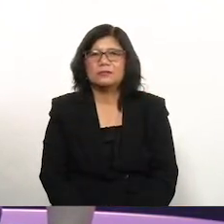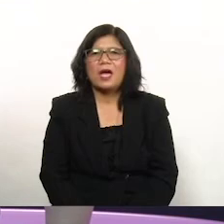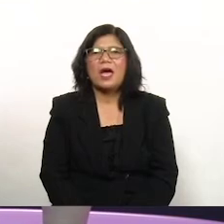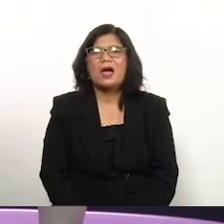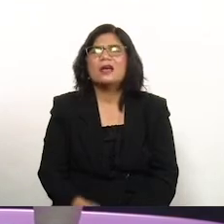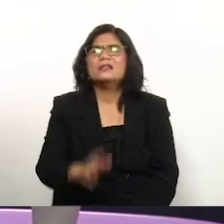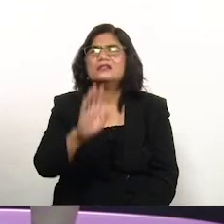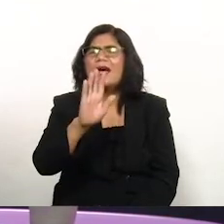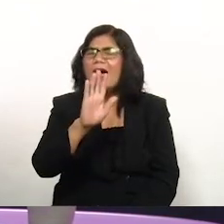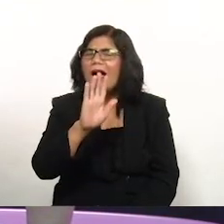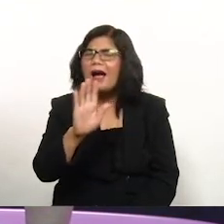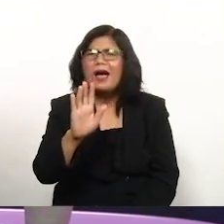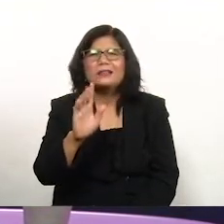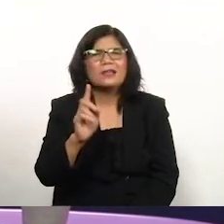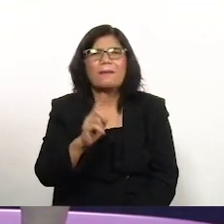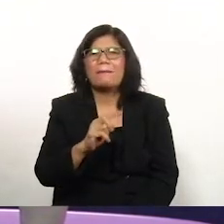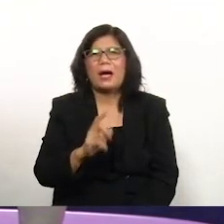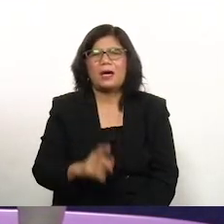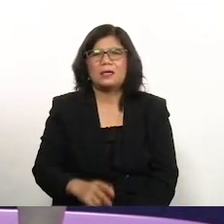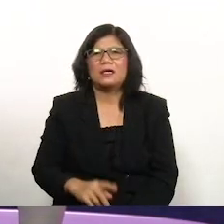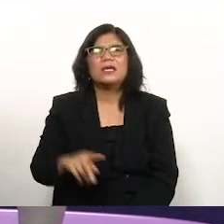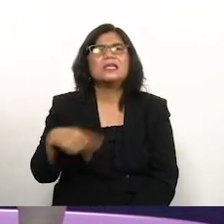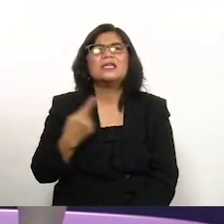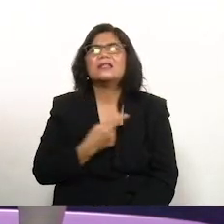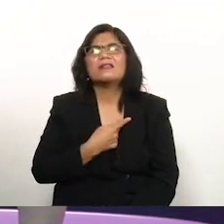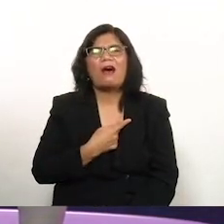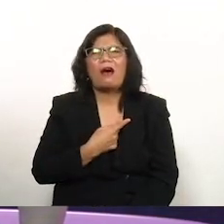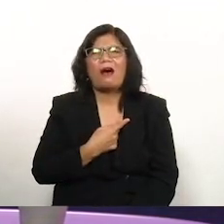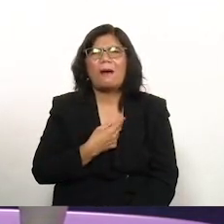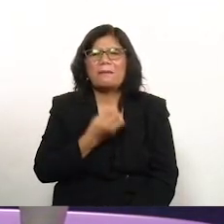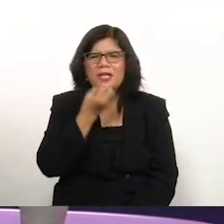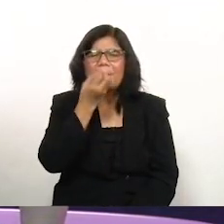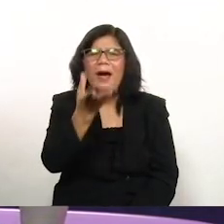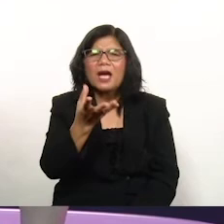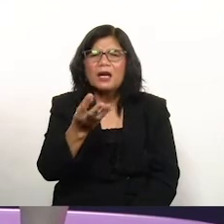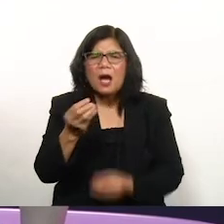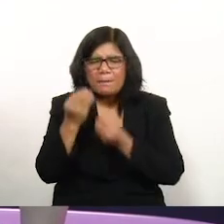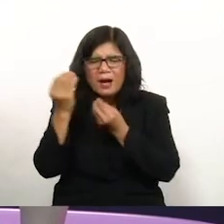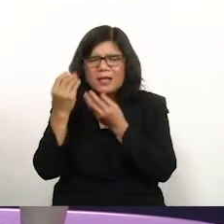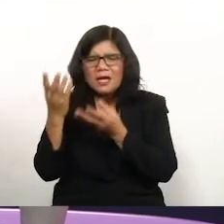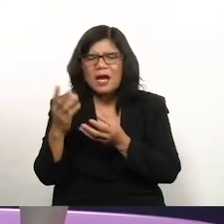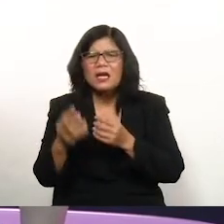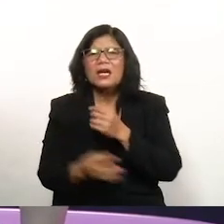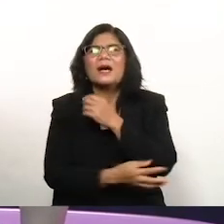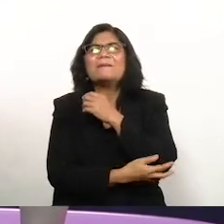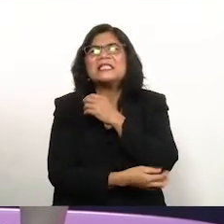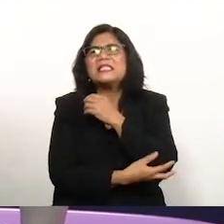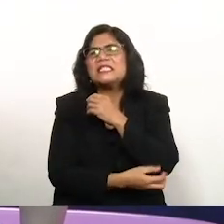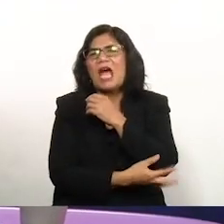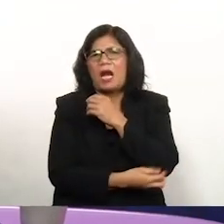Hai Jones sampai Ayo kita sebetulnya menyampaikan pengajian-pengajian kemiskinan